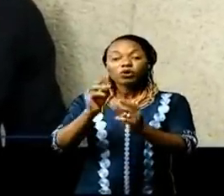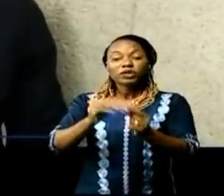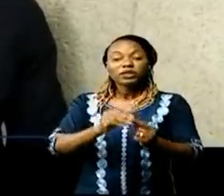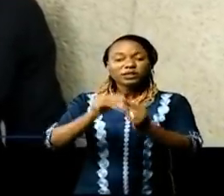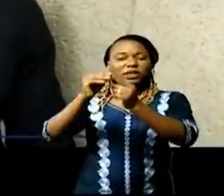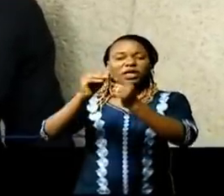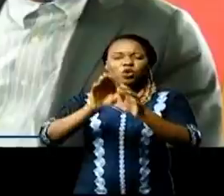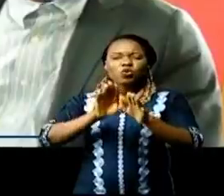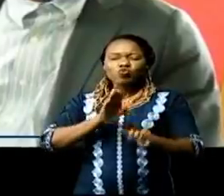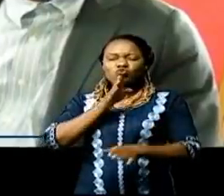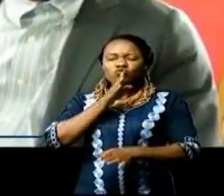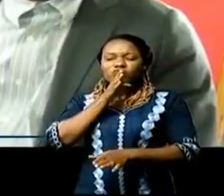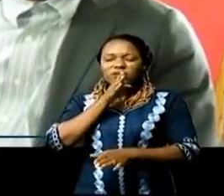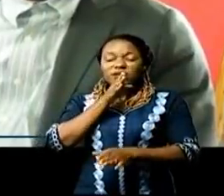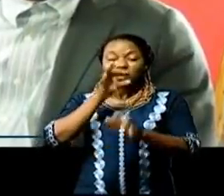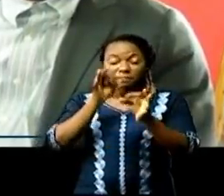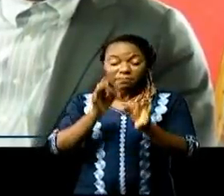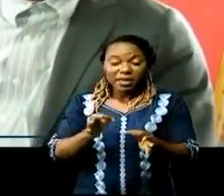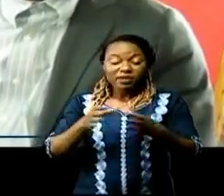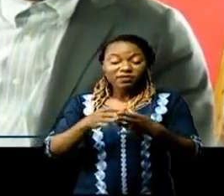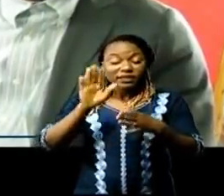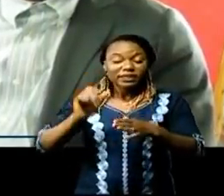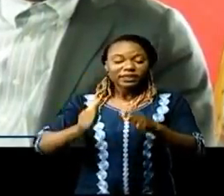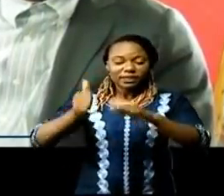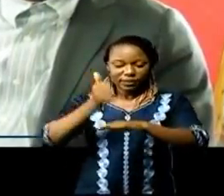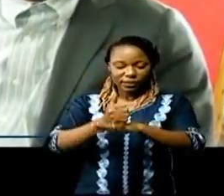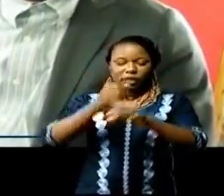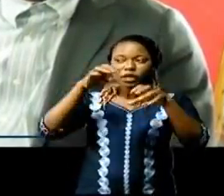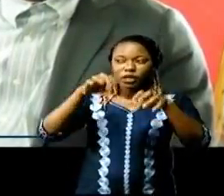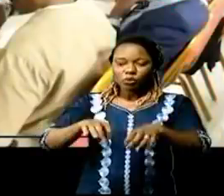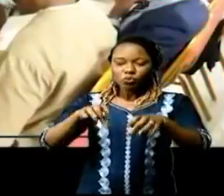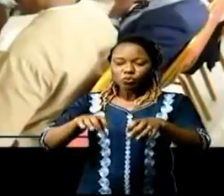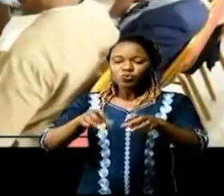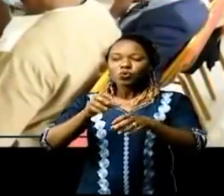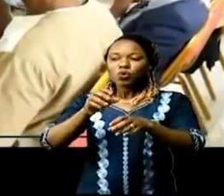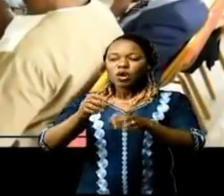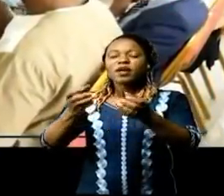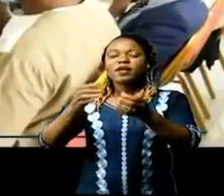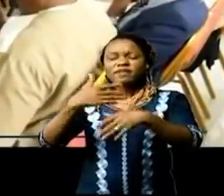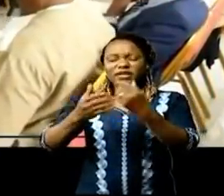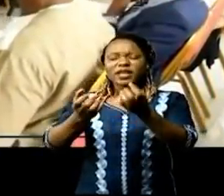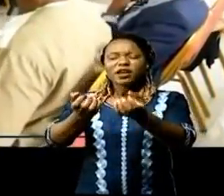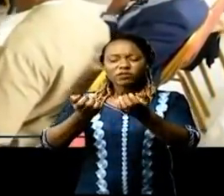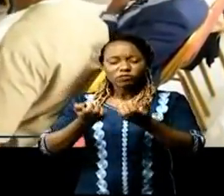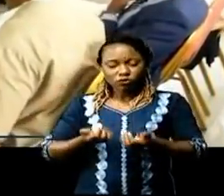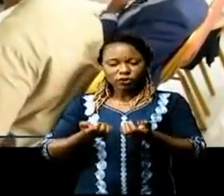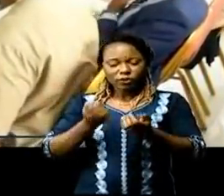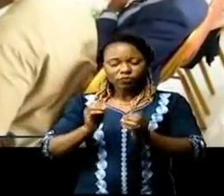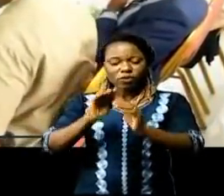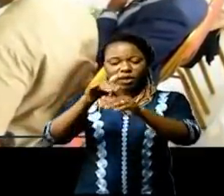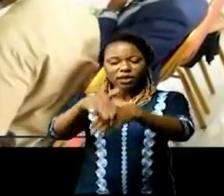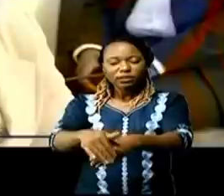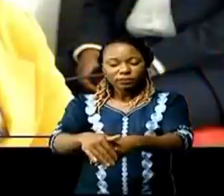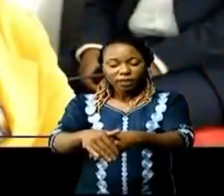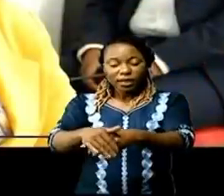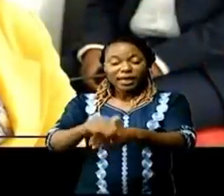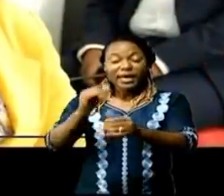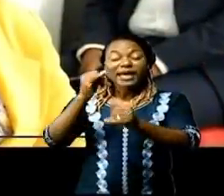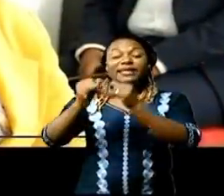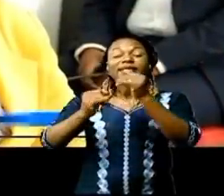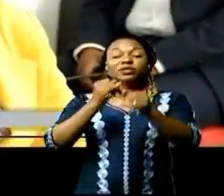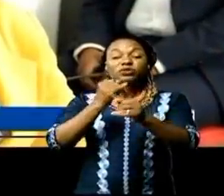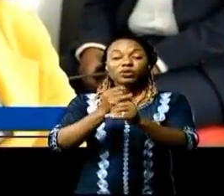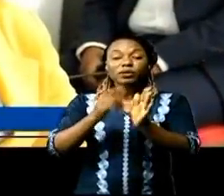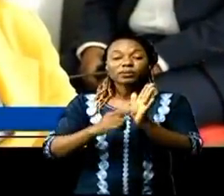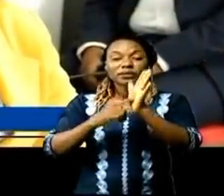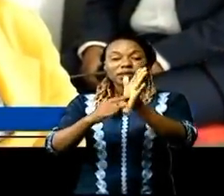tardent à venir. À travers cet atelier, la RDC manifeste la volonté de respecter cet engagement international en présentant